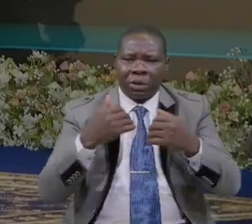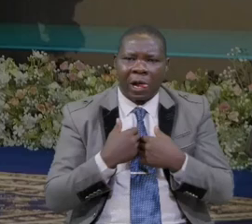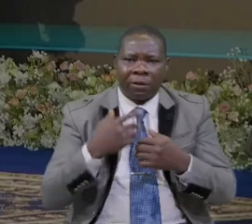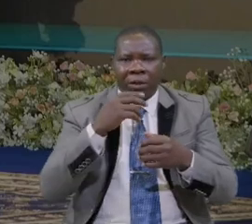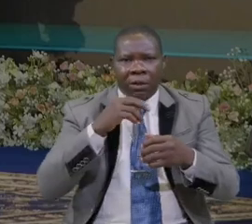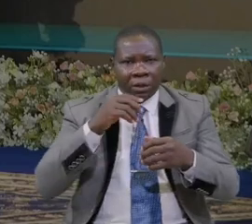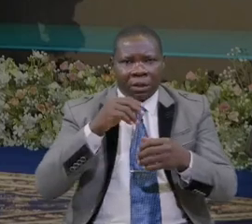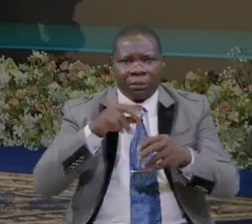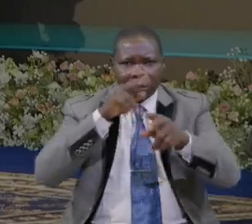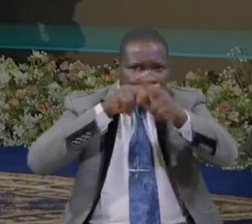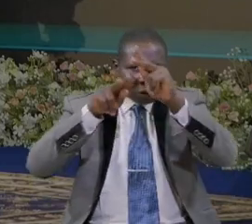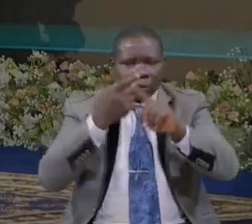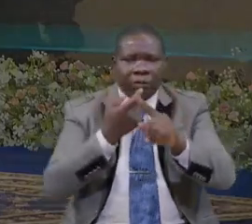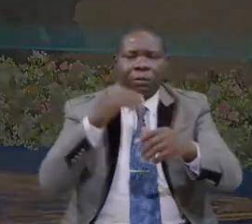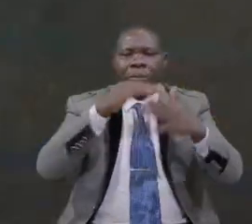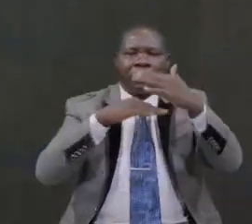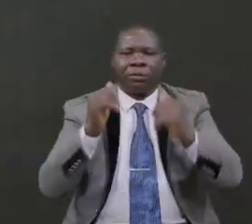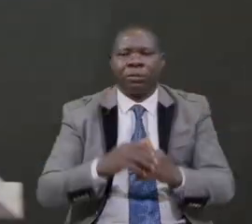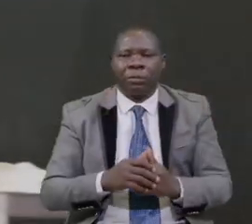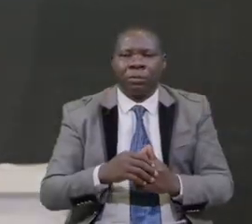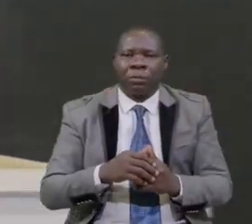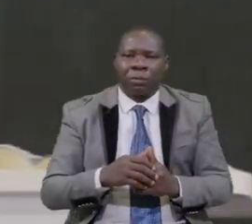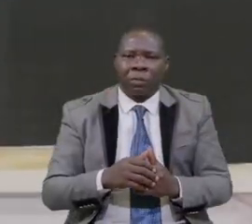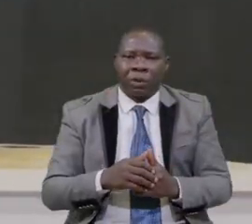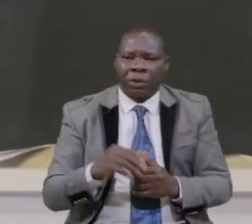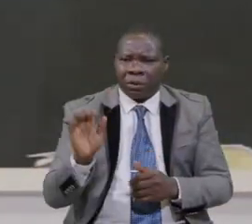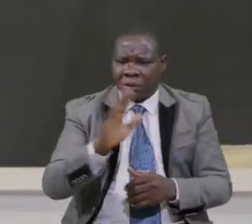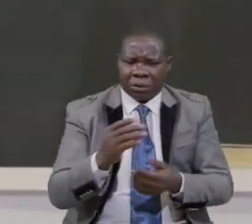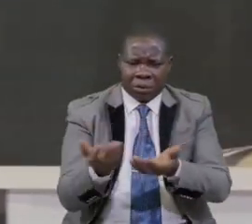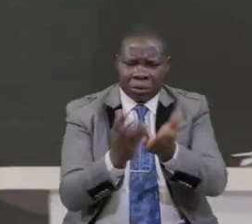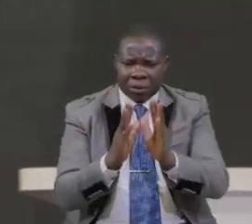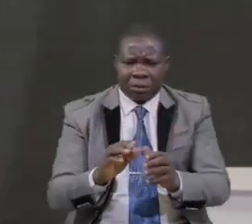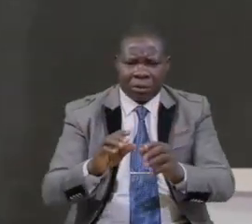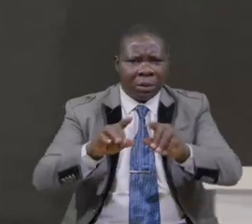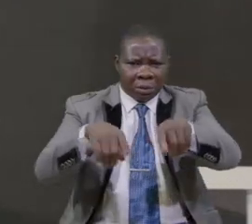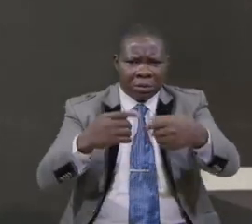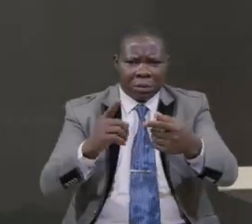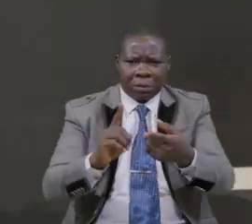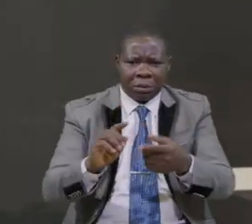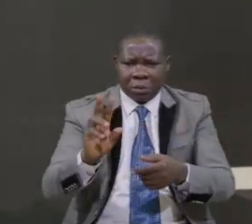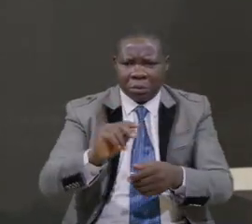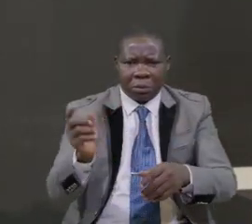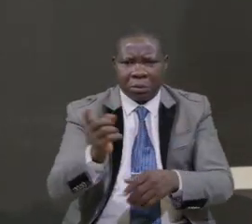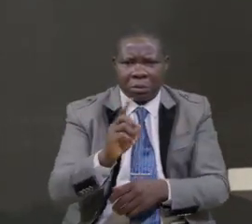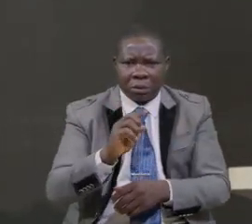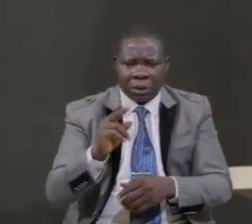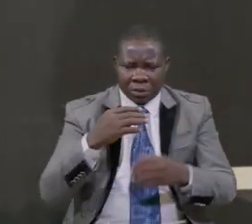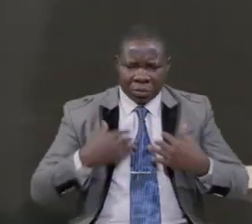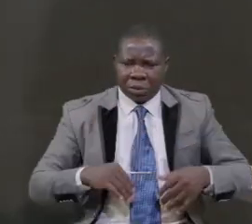ciel, ils vont te dire, ah, ton serviteur n'est allé nulle part. Ah, personne ne pouvait lui dire. Ah, nous voici, je suis